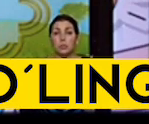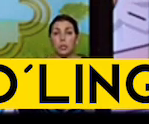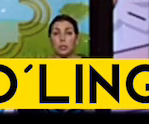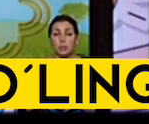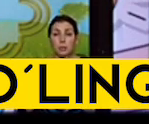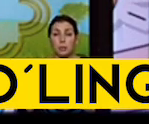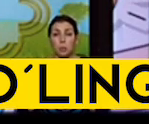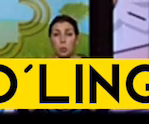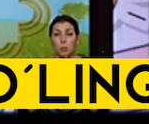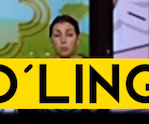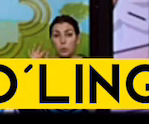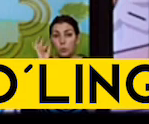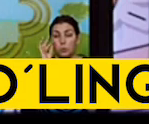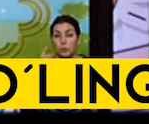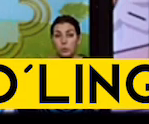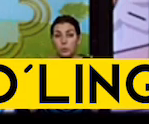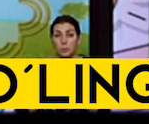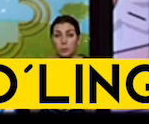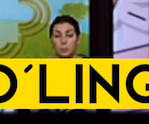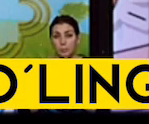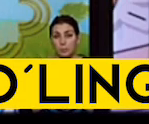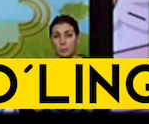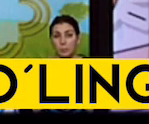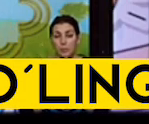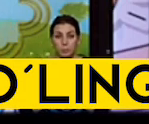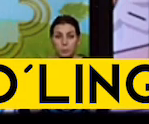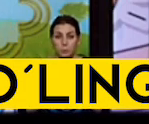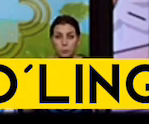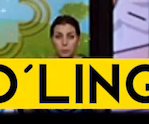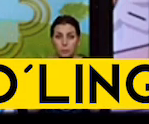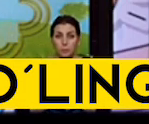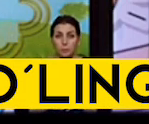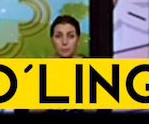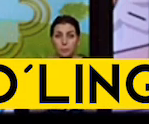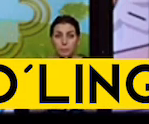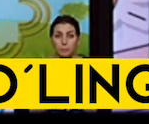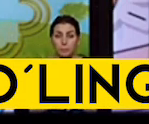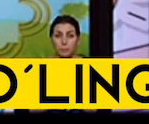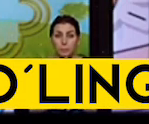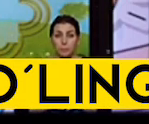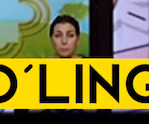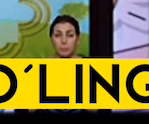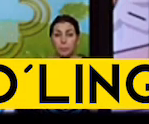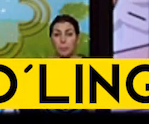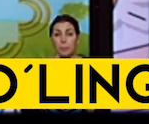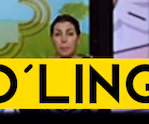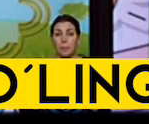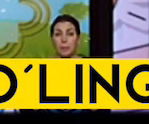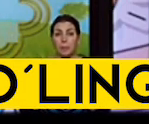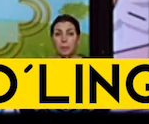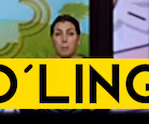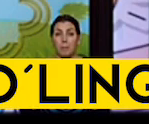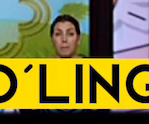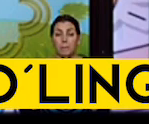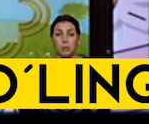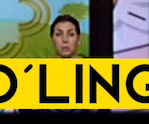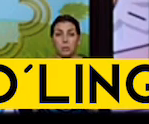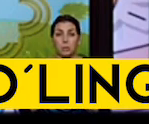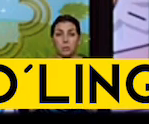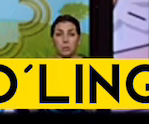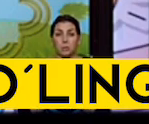To'g'rimi? Yodingizga tushdimi? Barakalla bolajonlar. Navbatdagi savol ham shu mavzuga